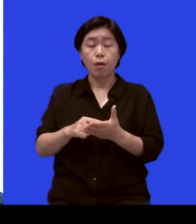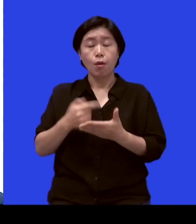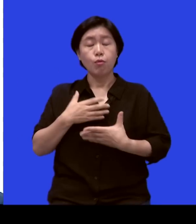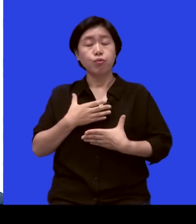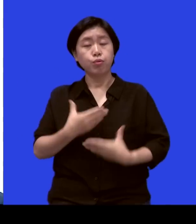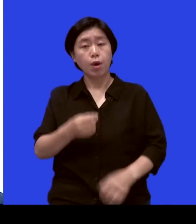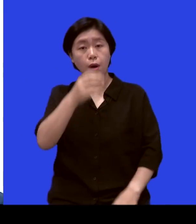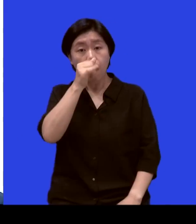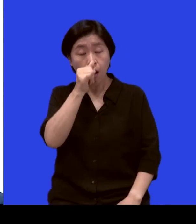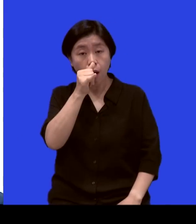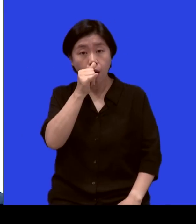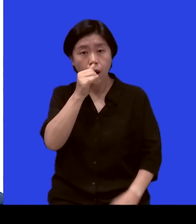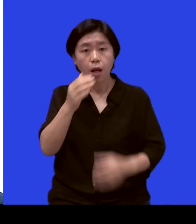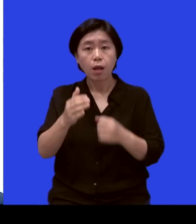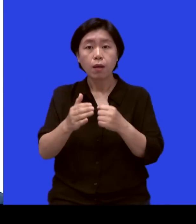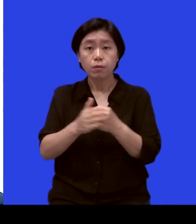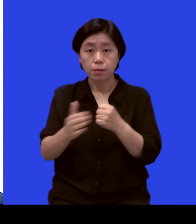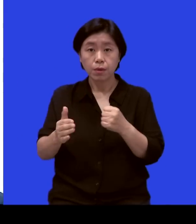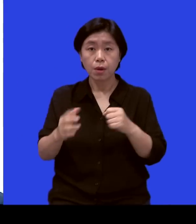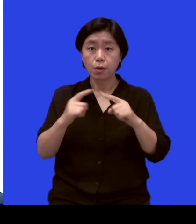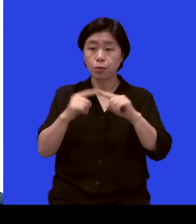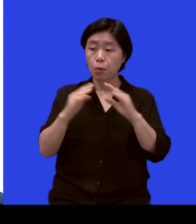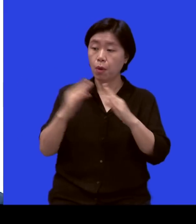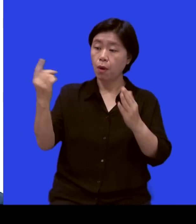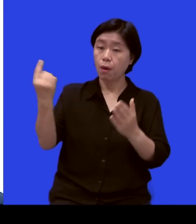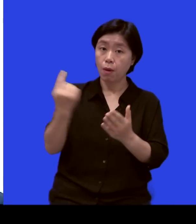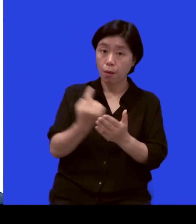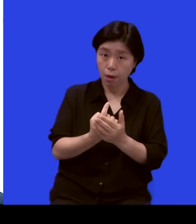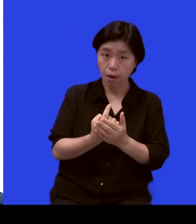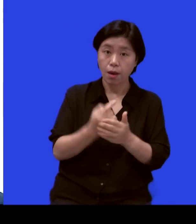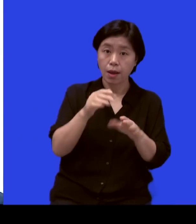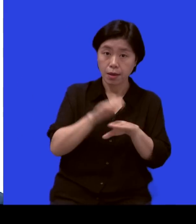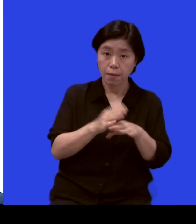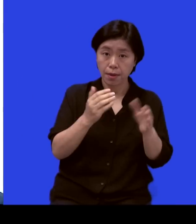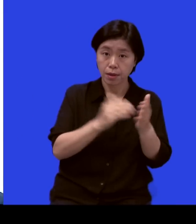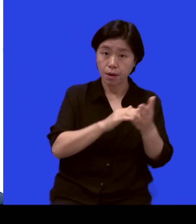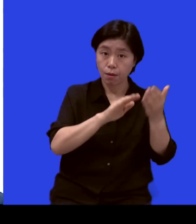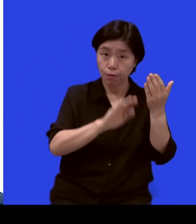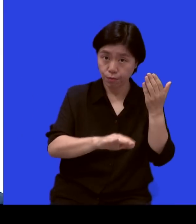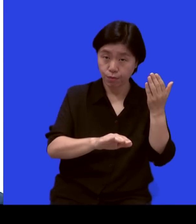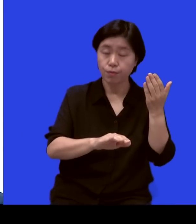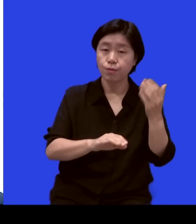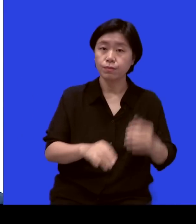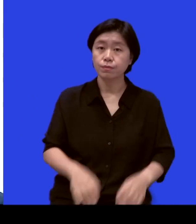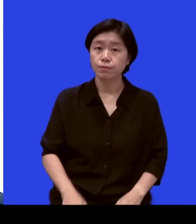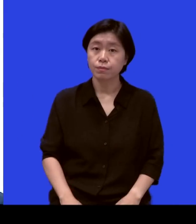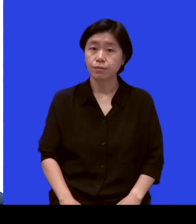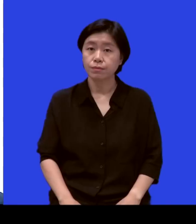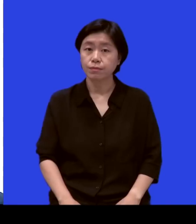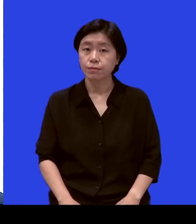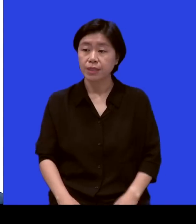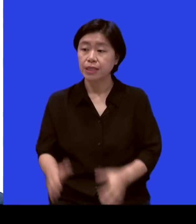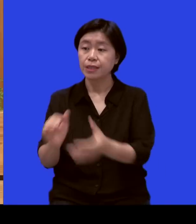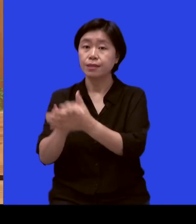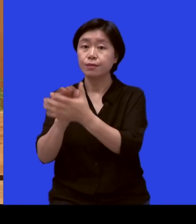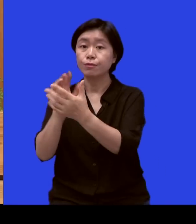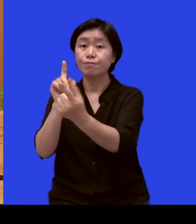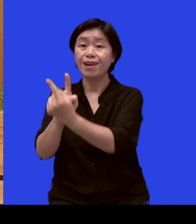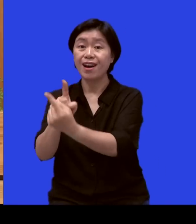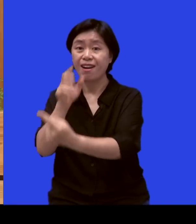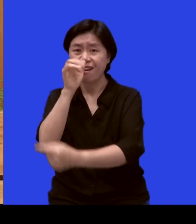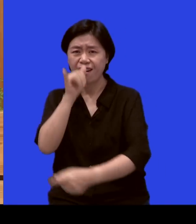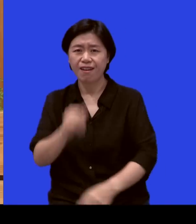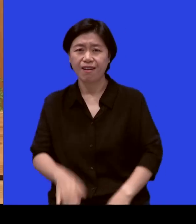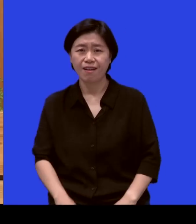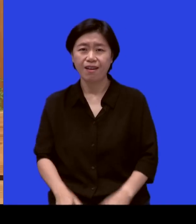그러니까 이제 주일날 교회 와서 예배드리고 이제 들어가는 길에 서울역 들렀다가 친구들 만나면 자기 돈도 좀